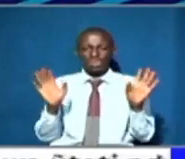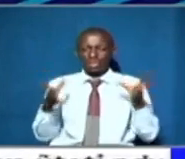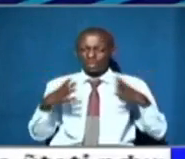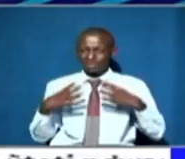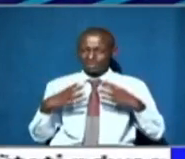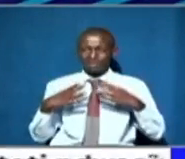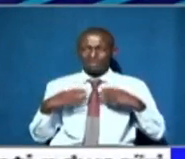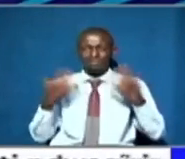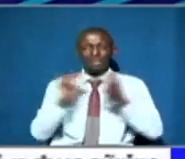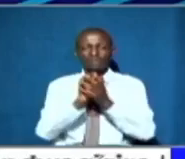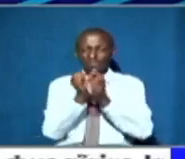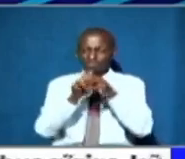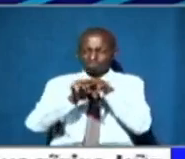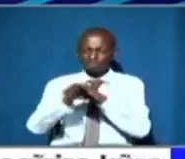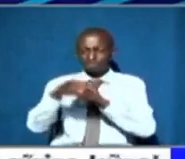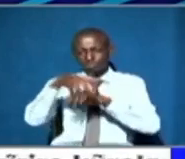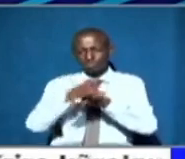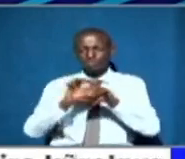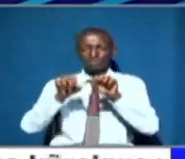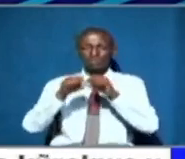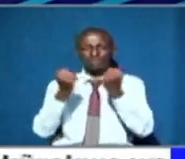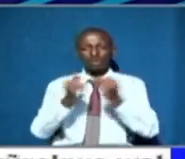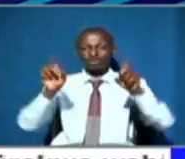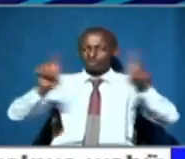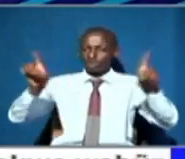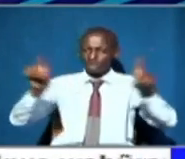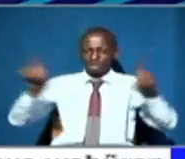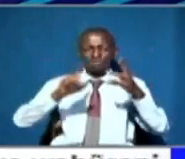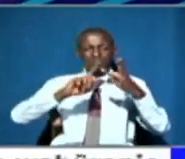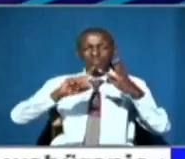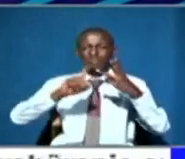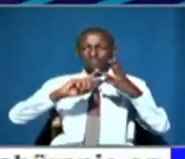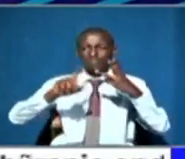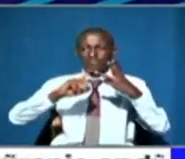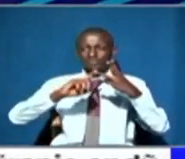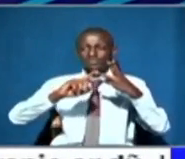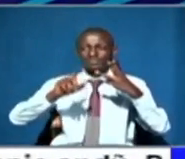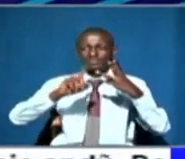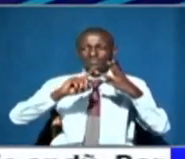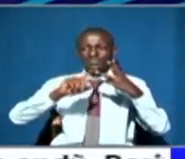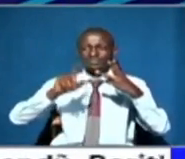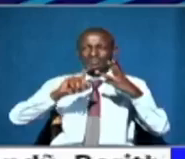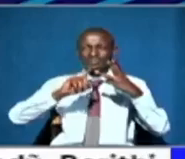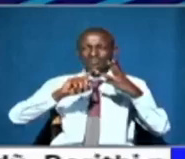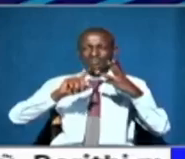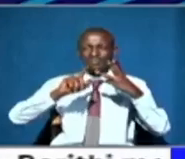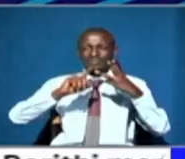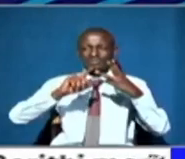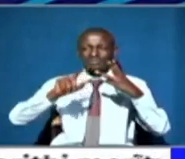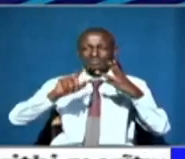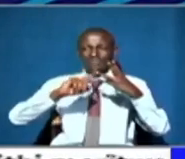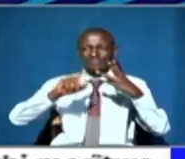Itikirai weda bamboko, wekira distance na tiogi. Na wakirume. Social distance na kuwa kwa idani